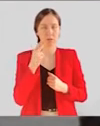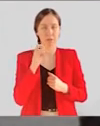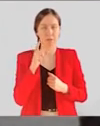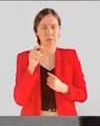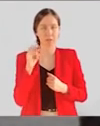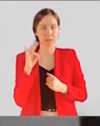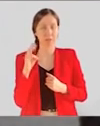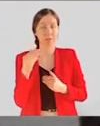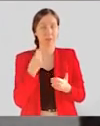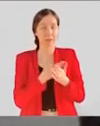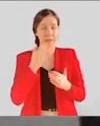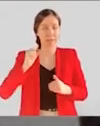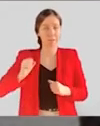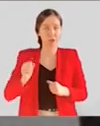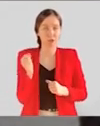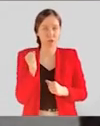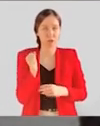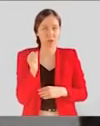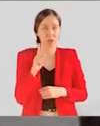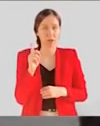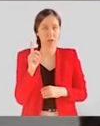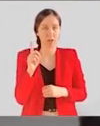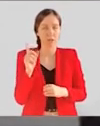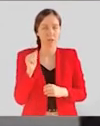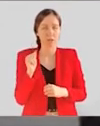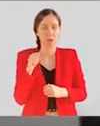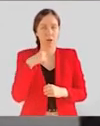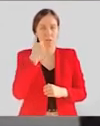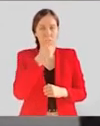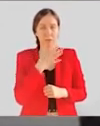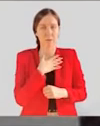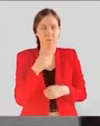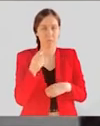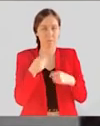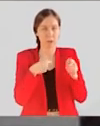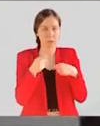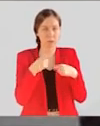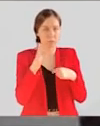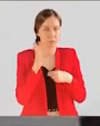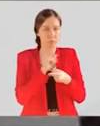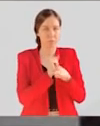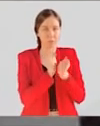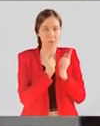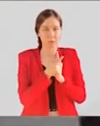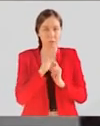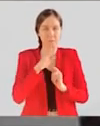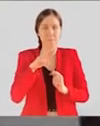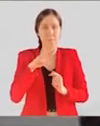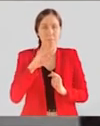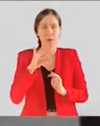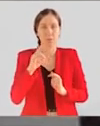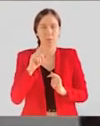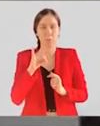Дорогие товарищи, за годы народной власти коренным образом изменился облик Монголии. Мы